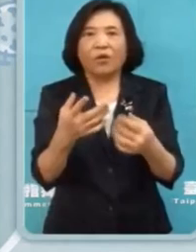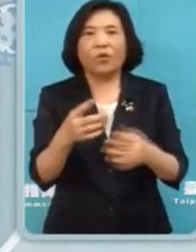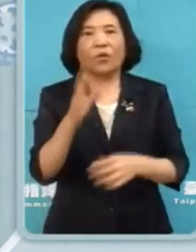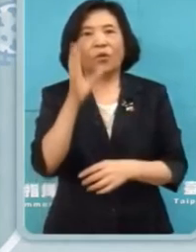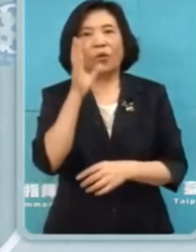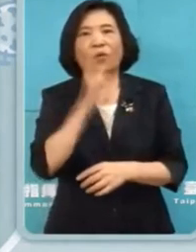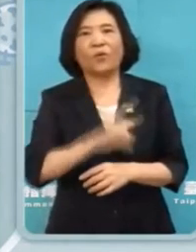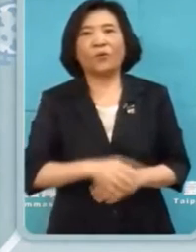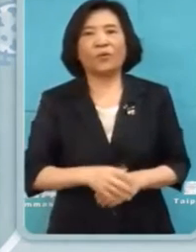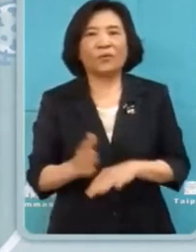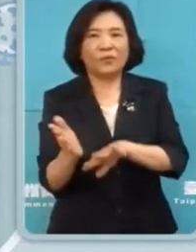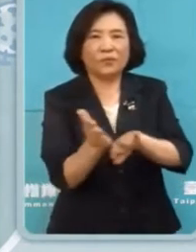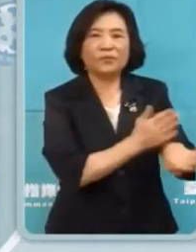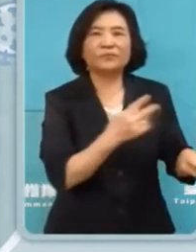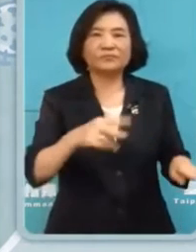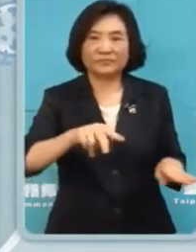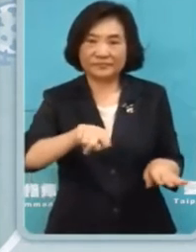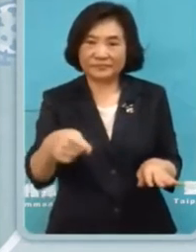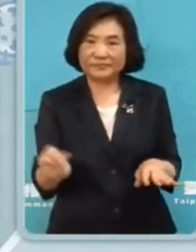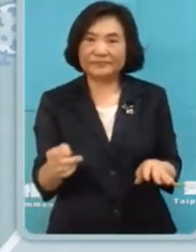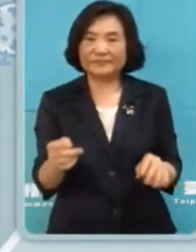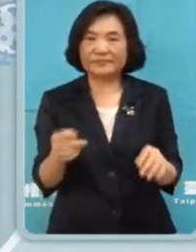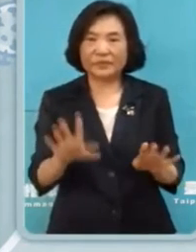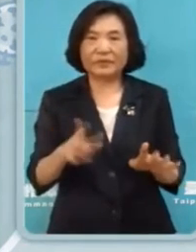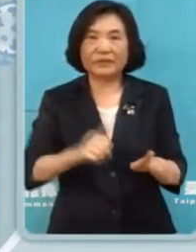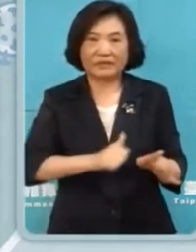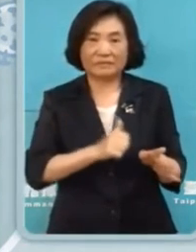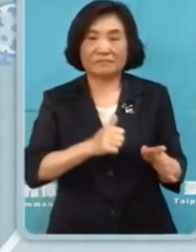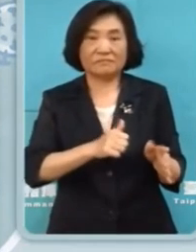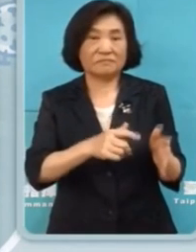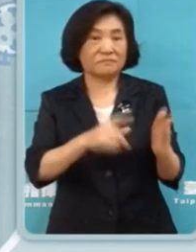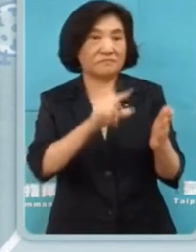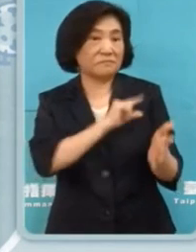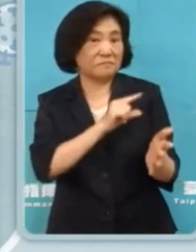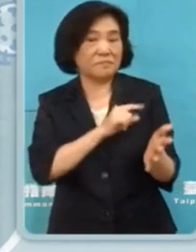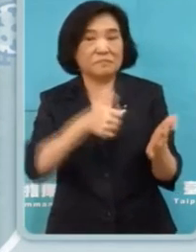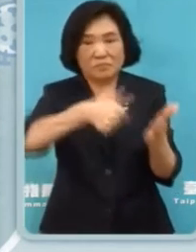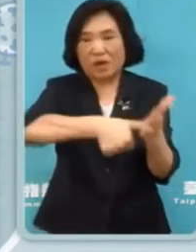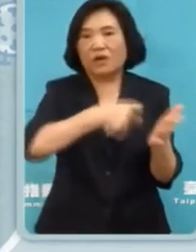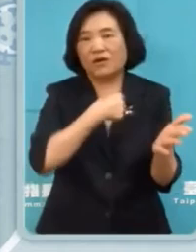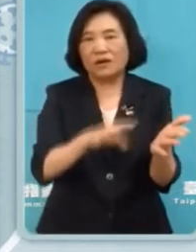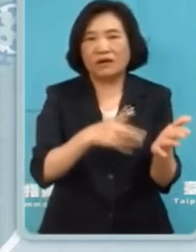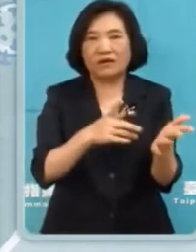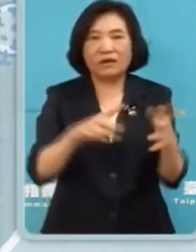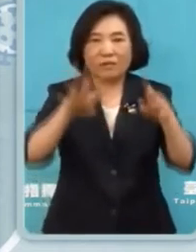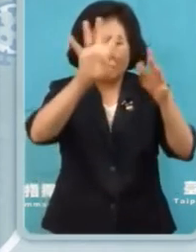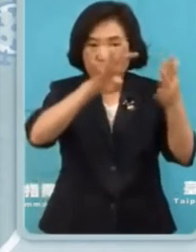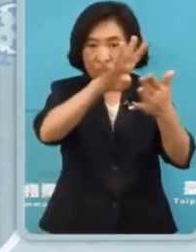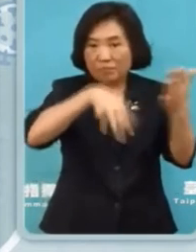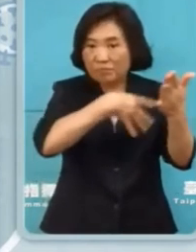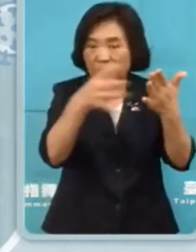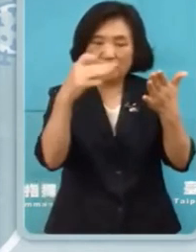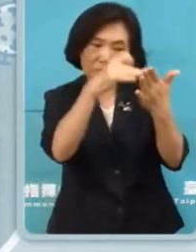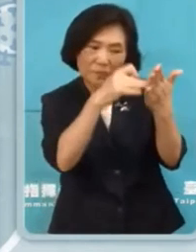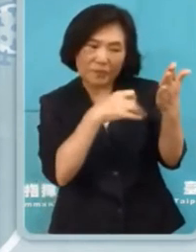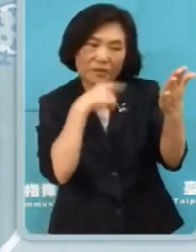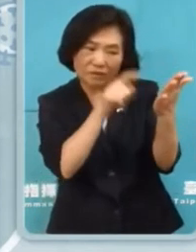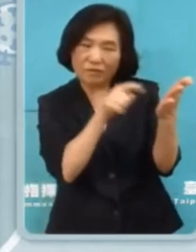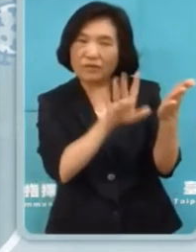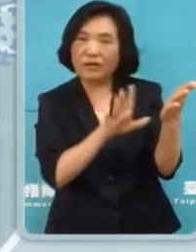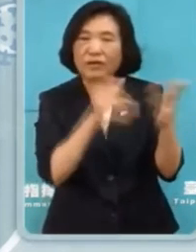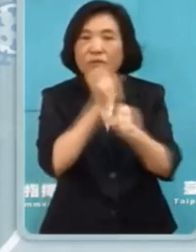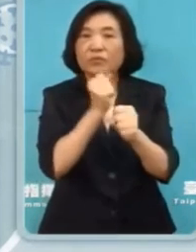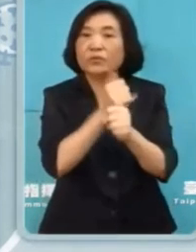是我们要开始建立实名制工作人员的实那个按照名册，你知道那现在是先